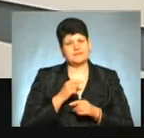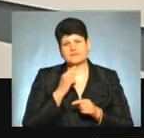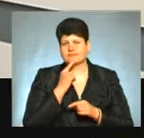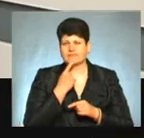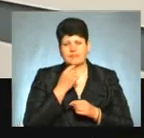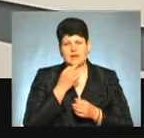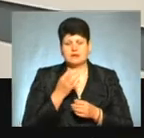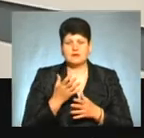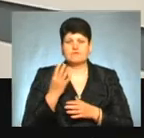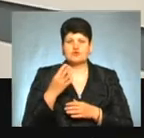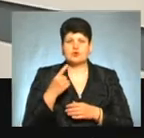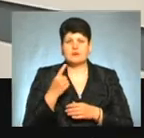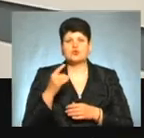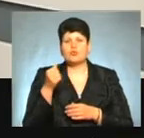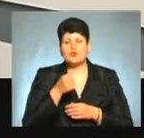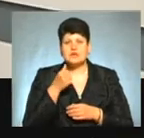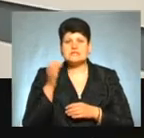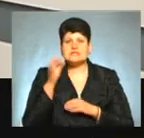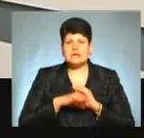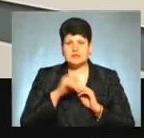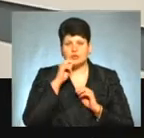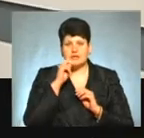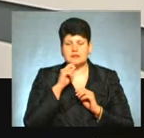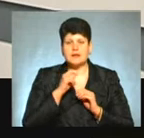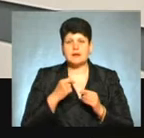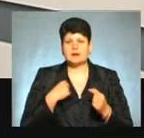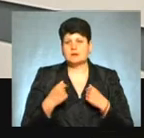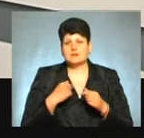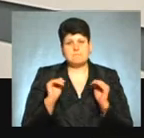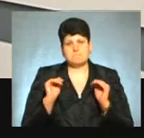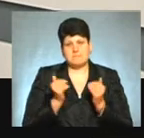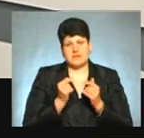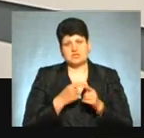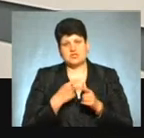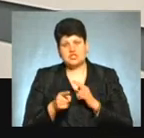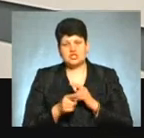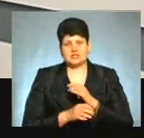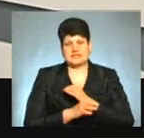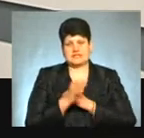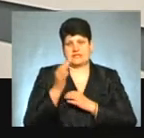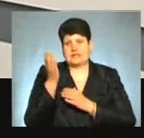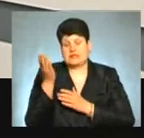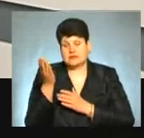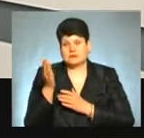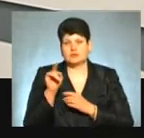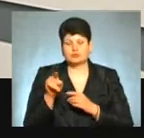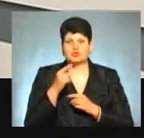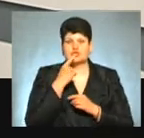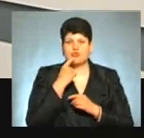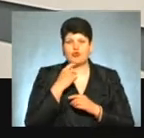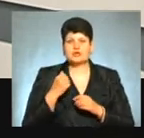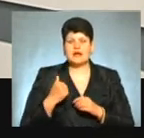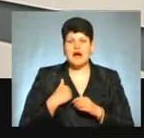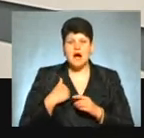складно сказати. В 41-му році західна постраждала набагато менше, ніж східна, через те, що Червона